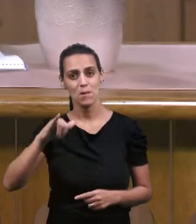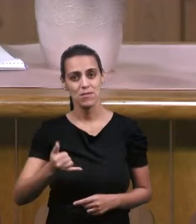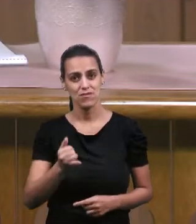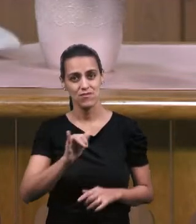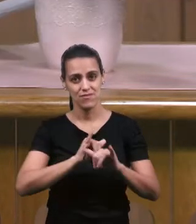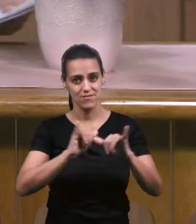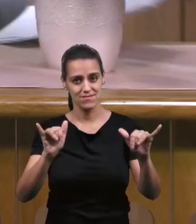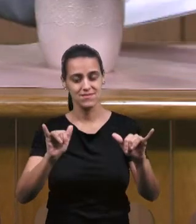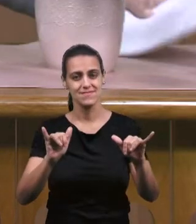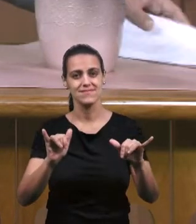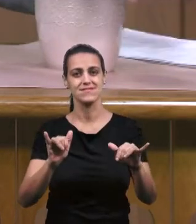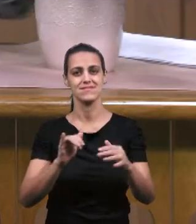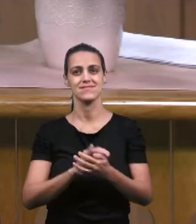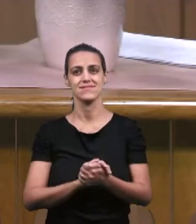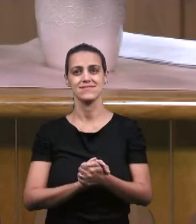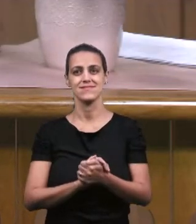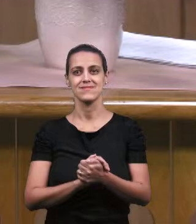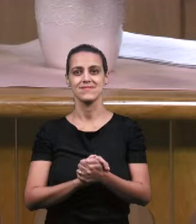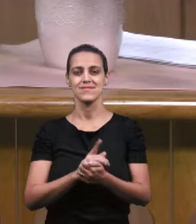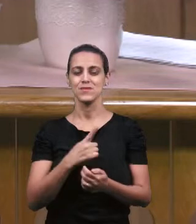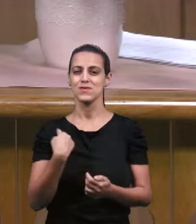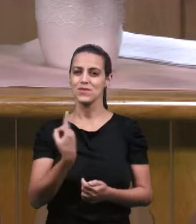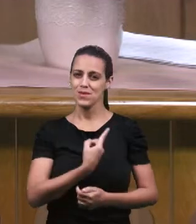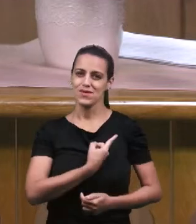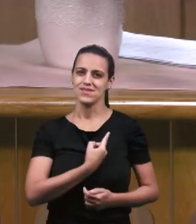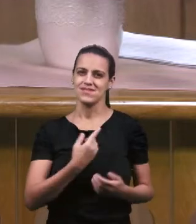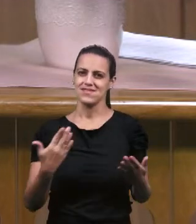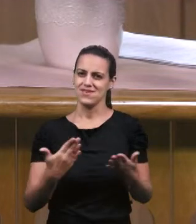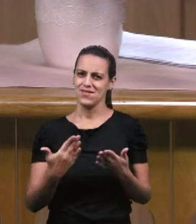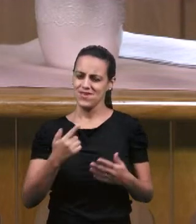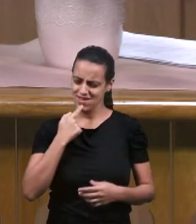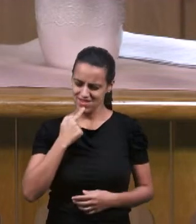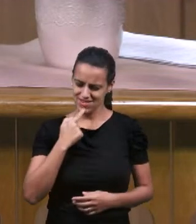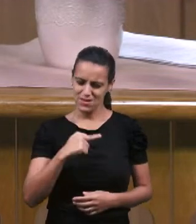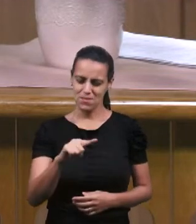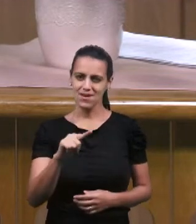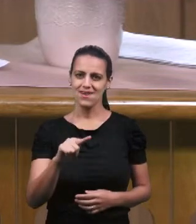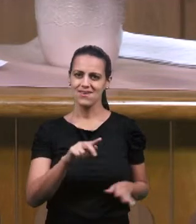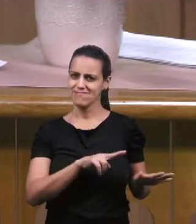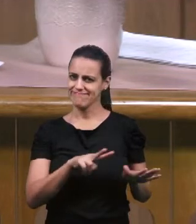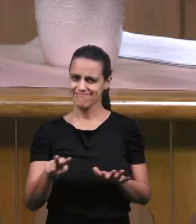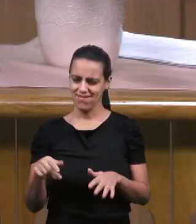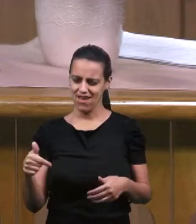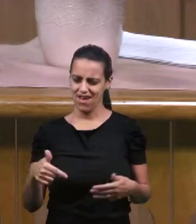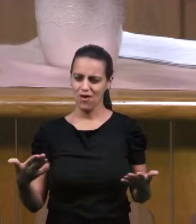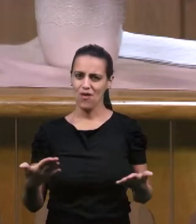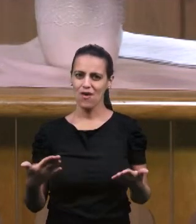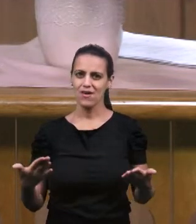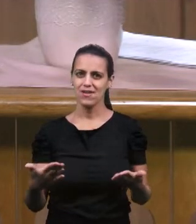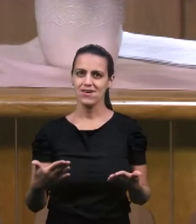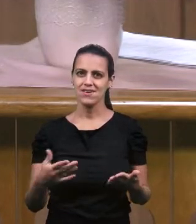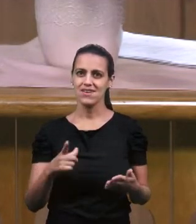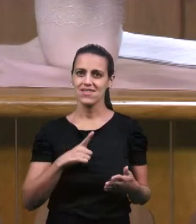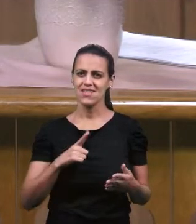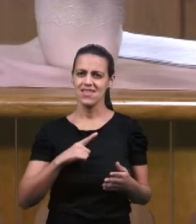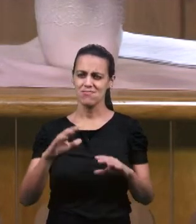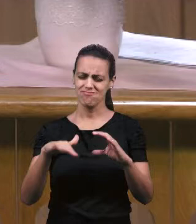suis en avec toi maintenant, mais je ne pouvais pas laisser de dire à nos frères et sœurs que nous sommes en train d'accompagner cette semaine. Nous avons